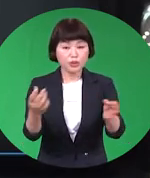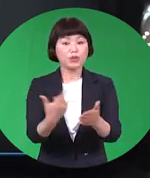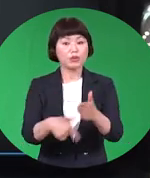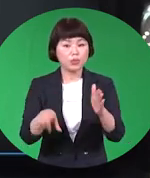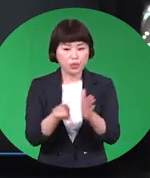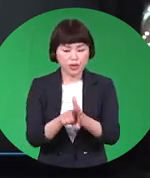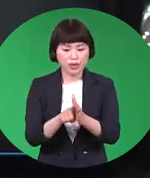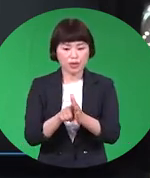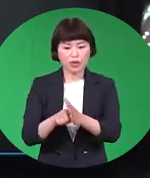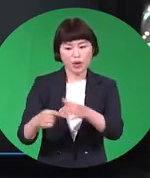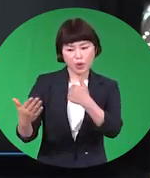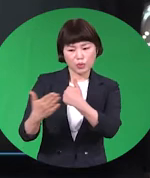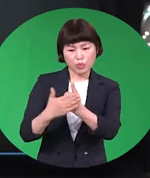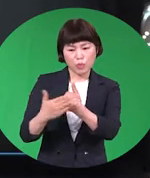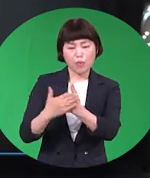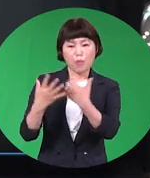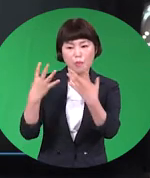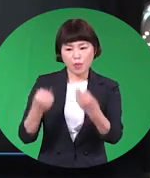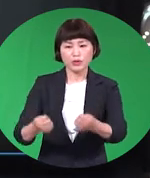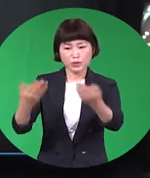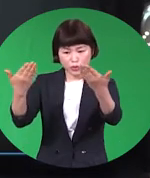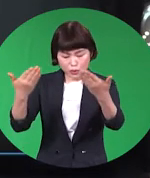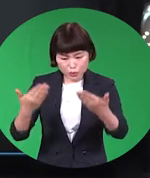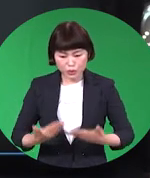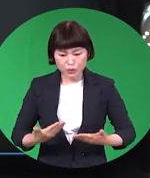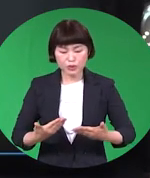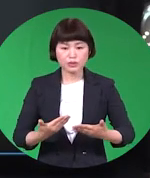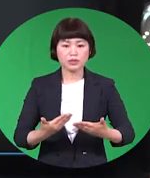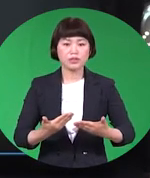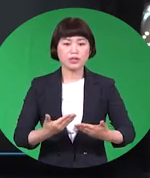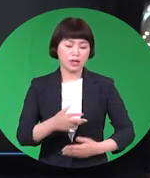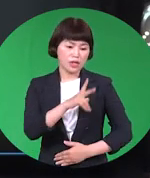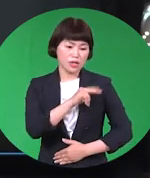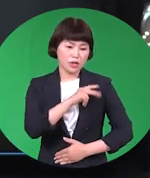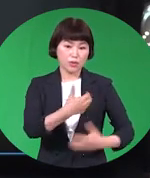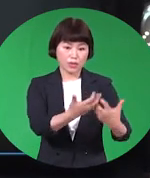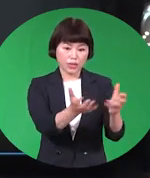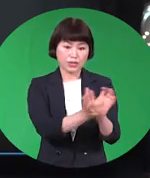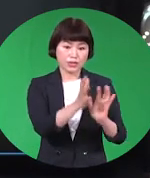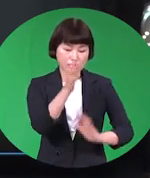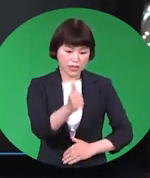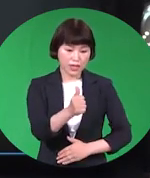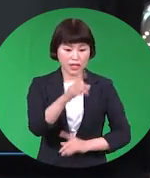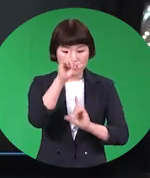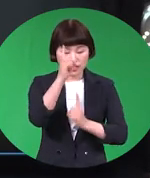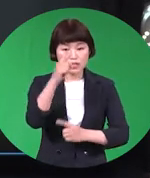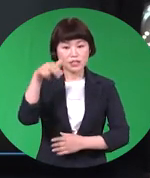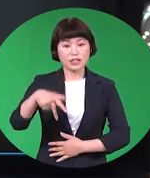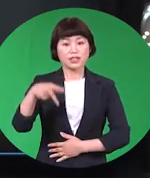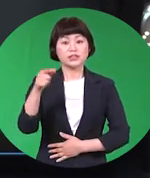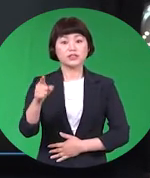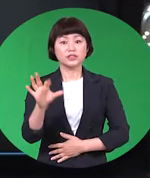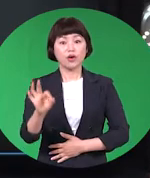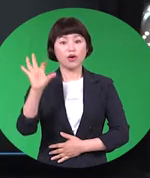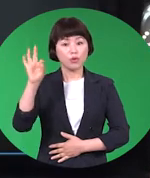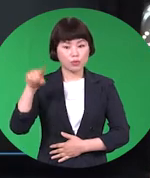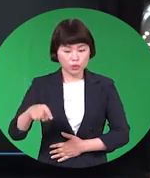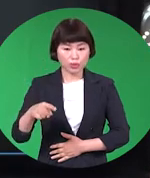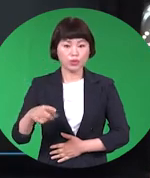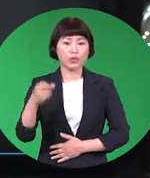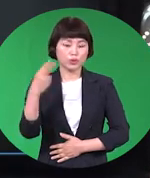있도록 적극 협조해 주신 이정호 의장님을 비롯한 의원님께도 이 자리를